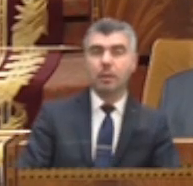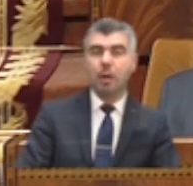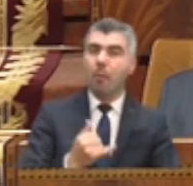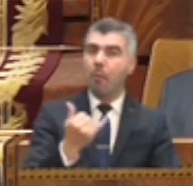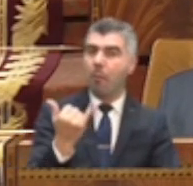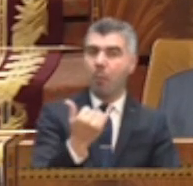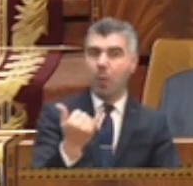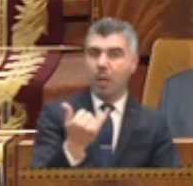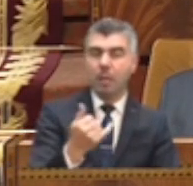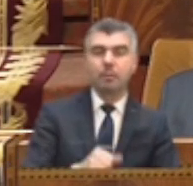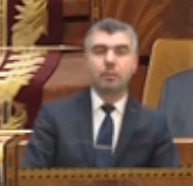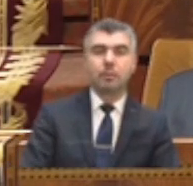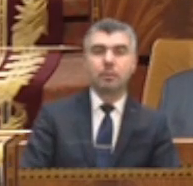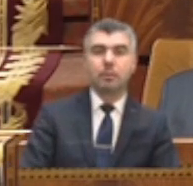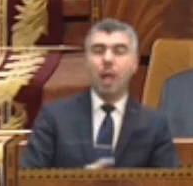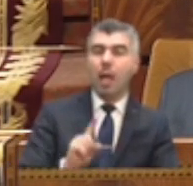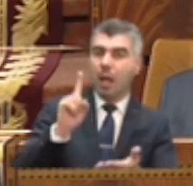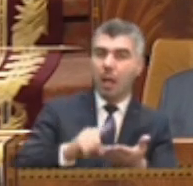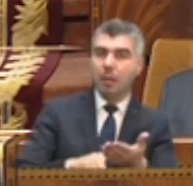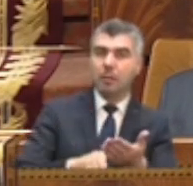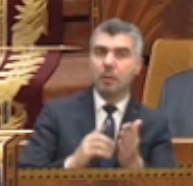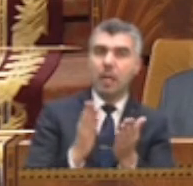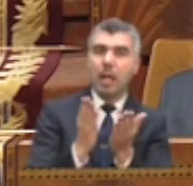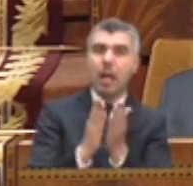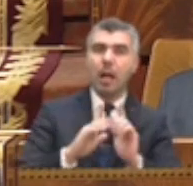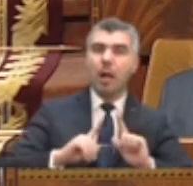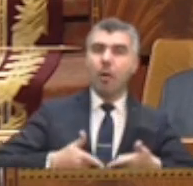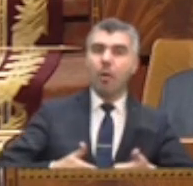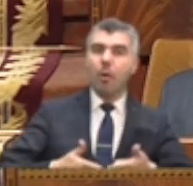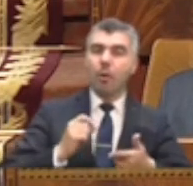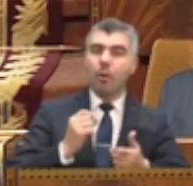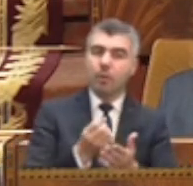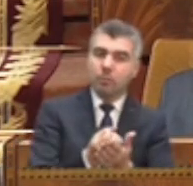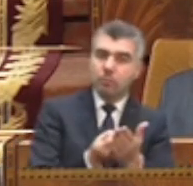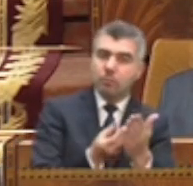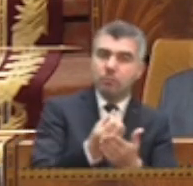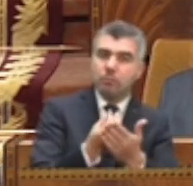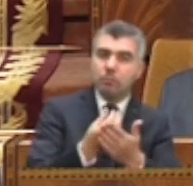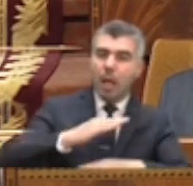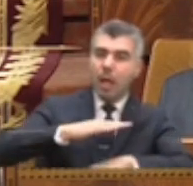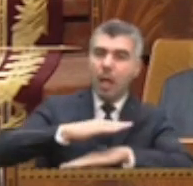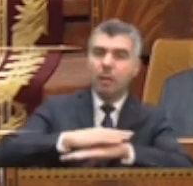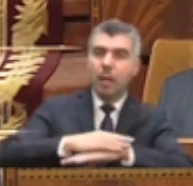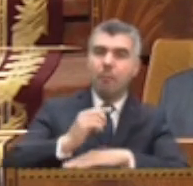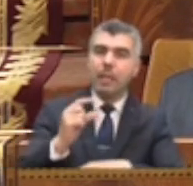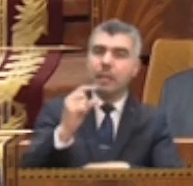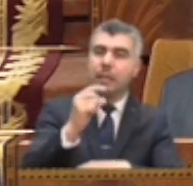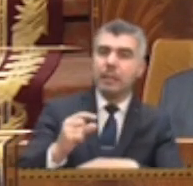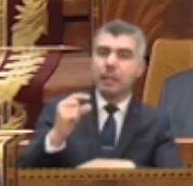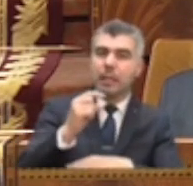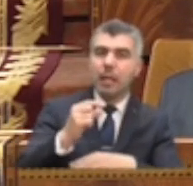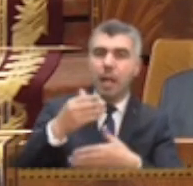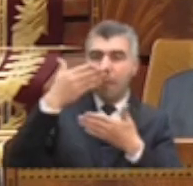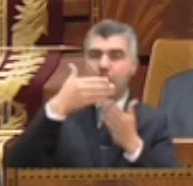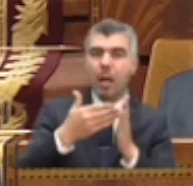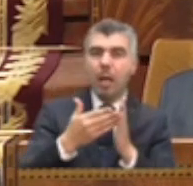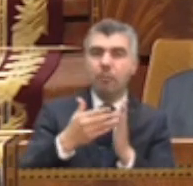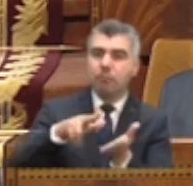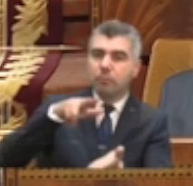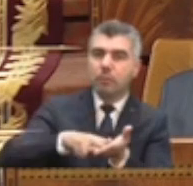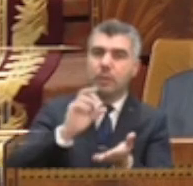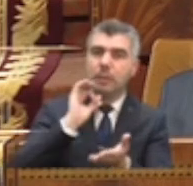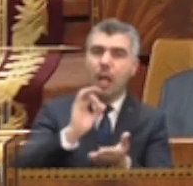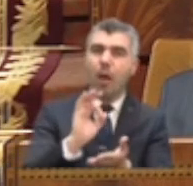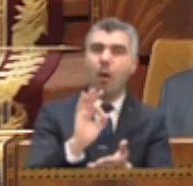مستعجل يكونوا مؤسسات ومدارس باش نعطيو تربية دينية مغربية أصلية في